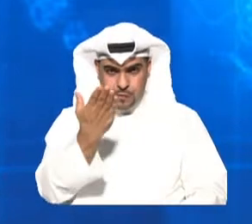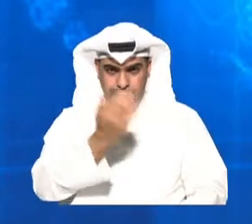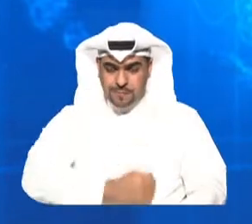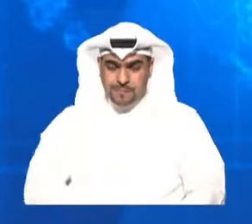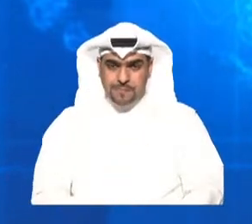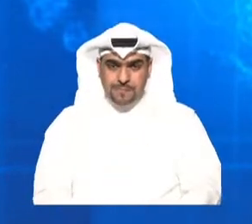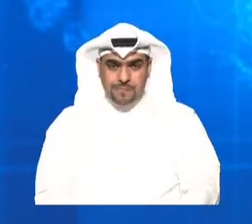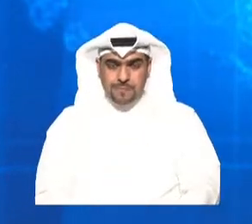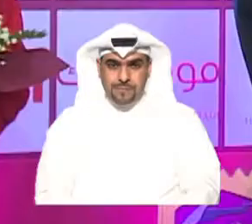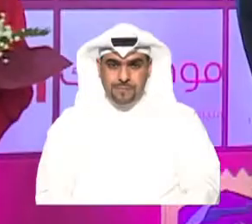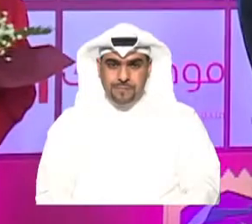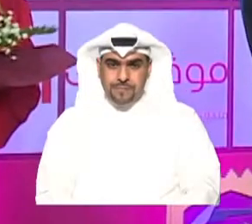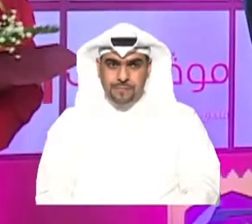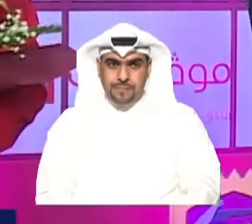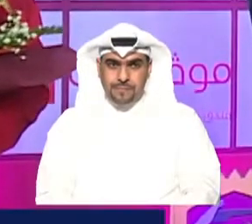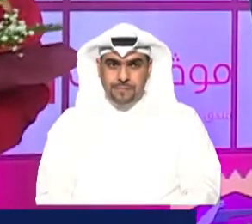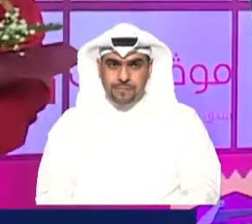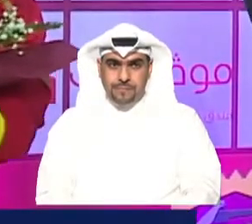الآتي.